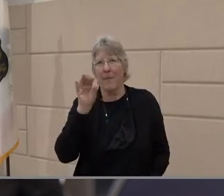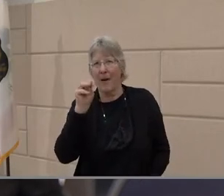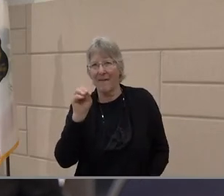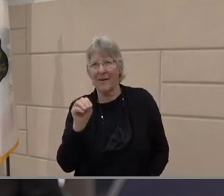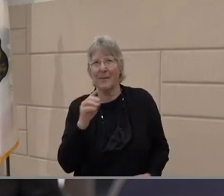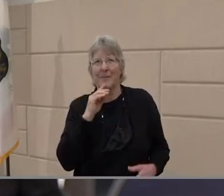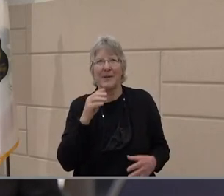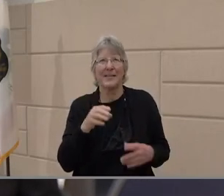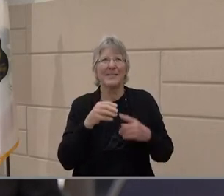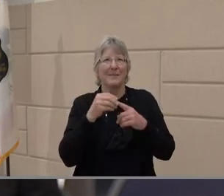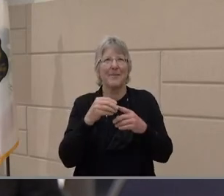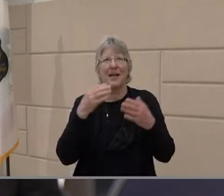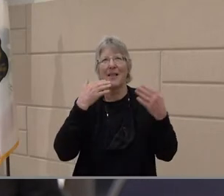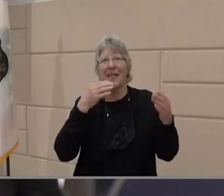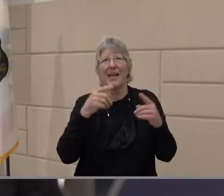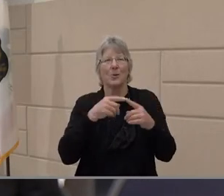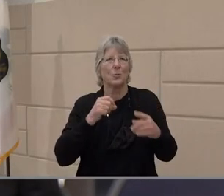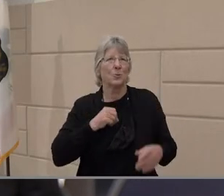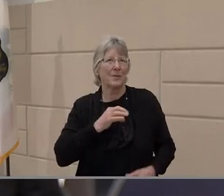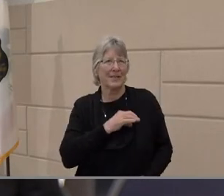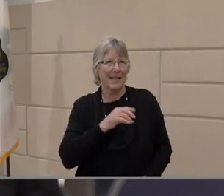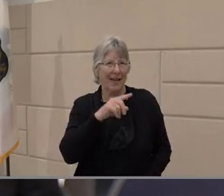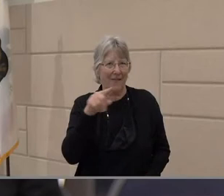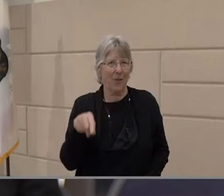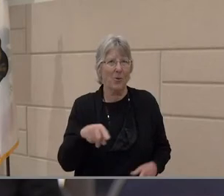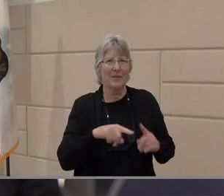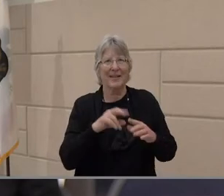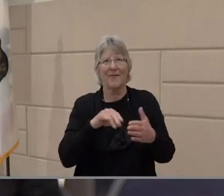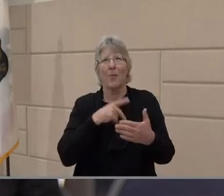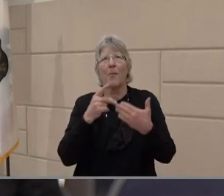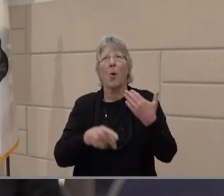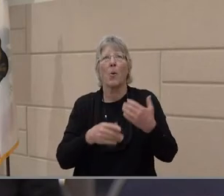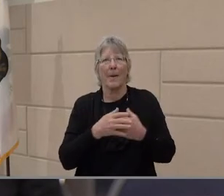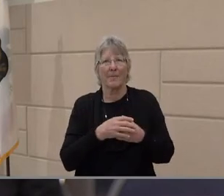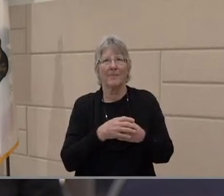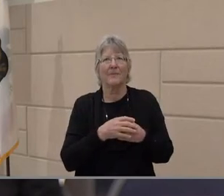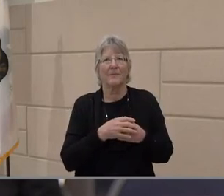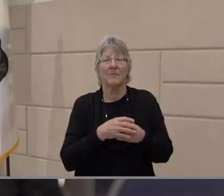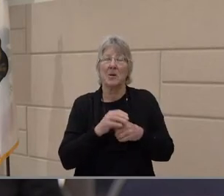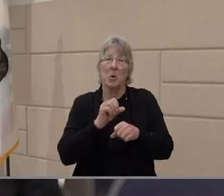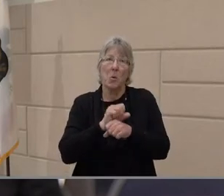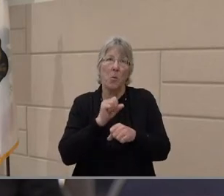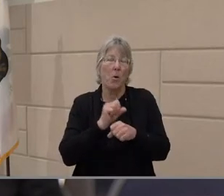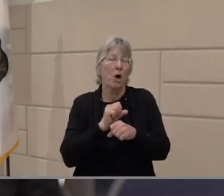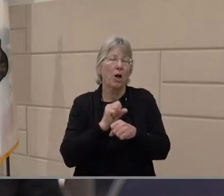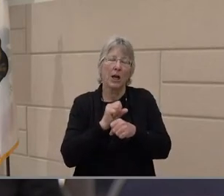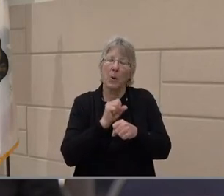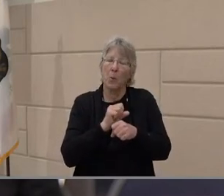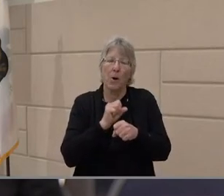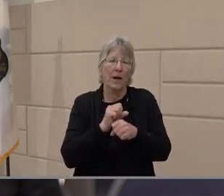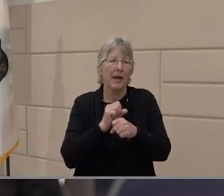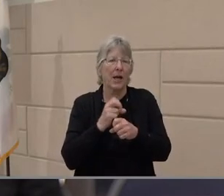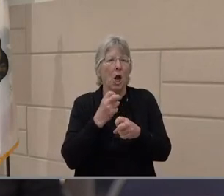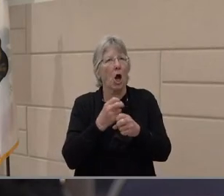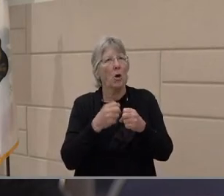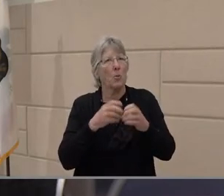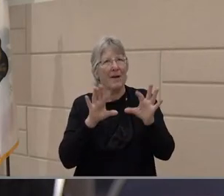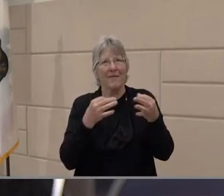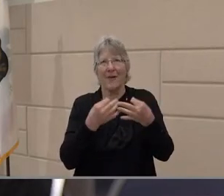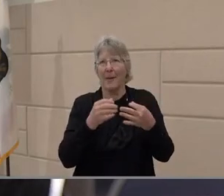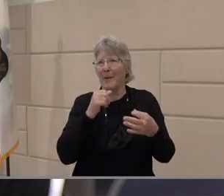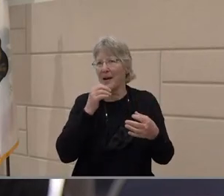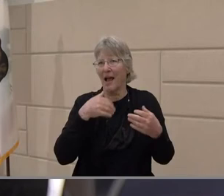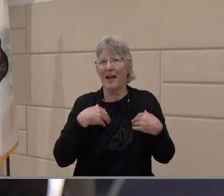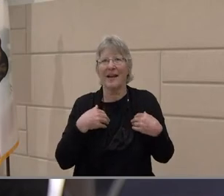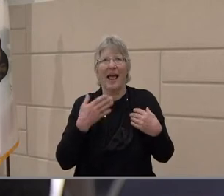ចូលរៀនវិញយ៉ាងជោគជ័យរួមទាំងសាលារៀនមួយទៀតផងនៅឯ Buffum ដូច្នេះគាត់សូមអរគុណចំពោះបុ